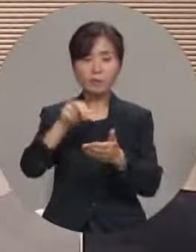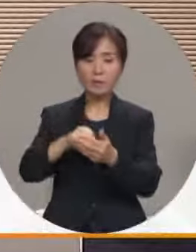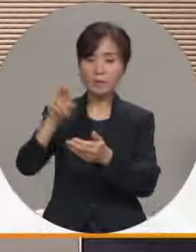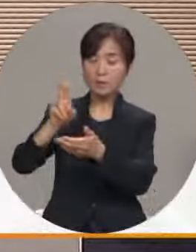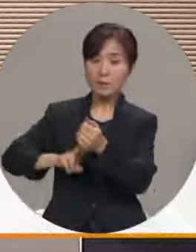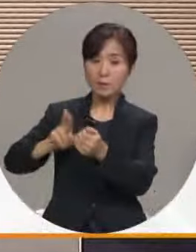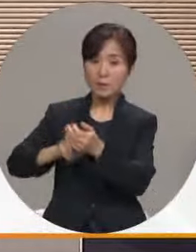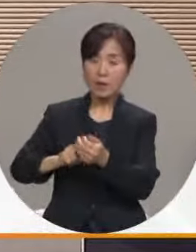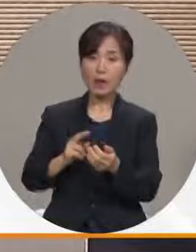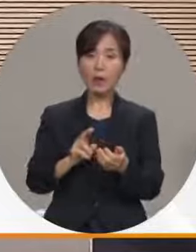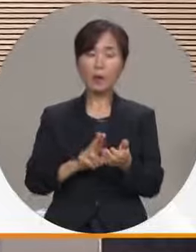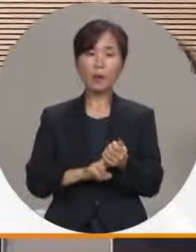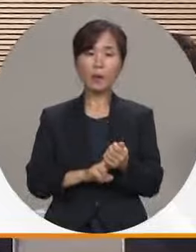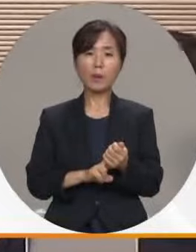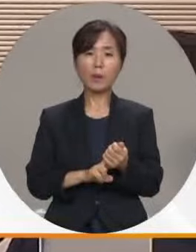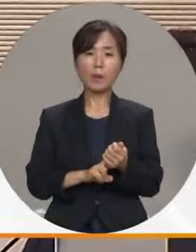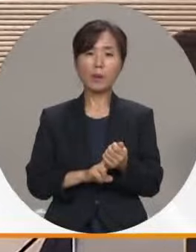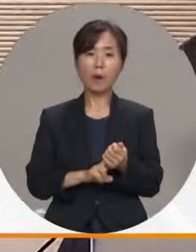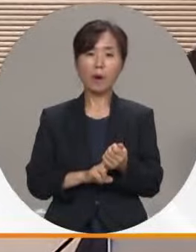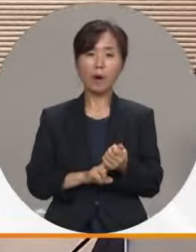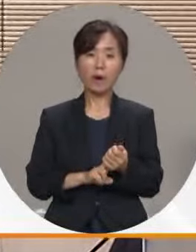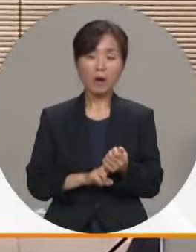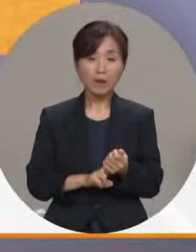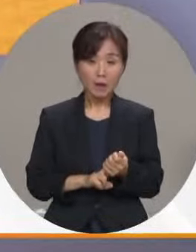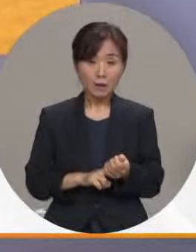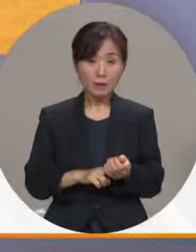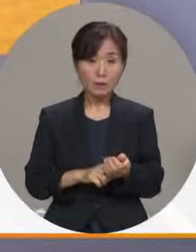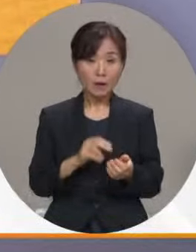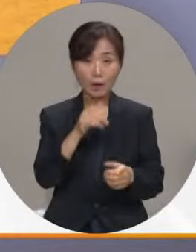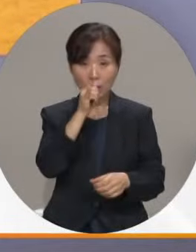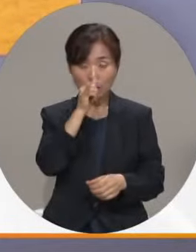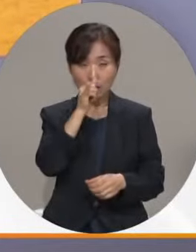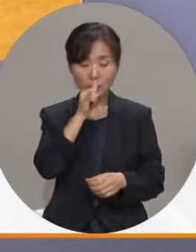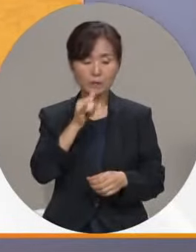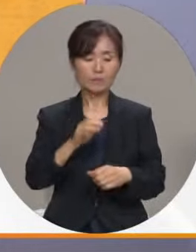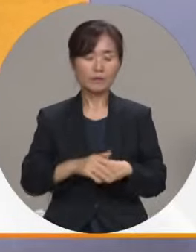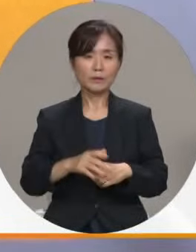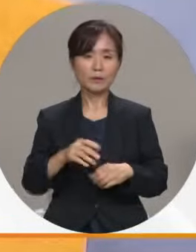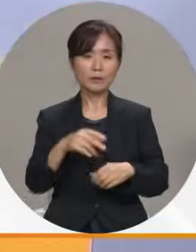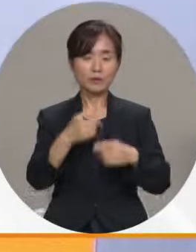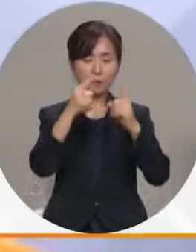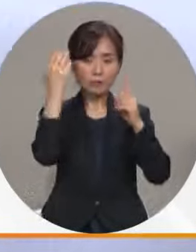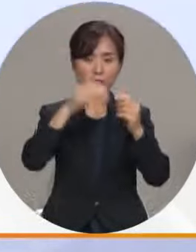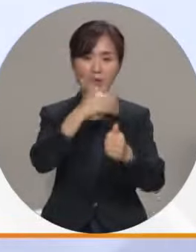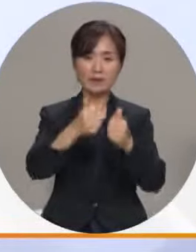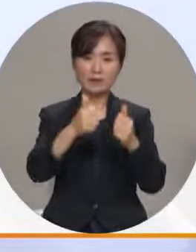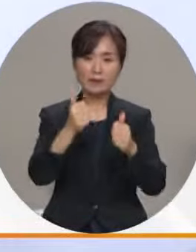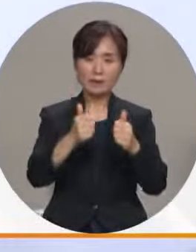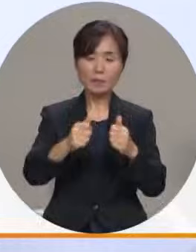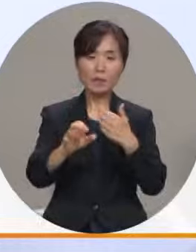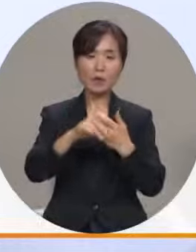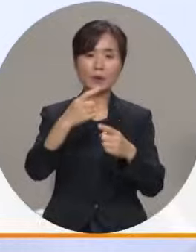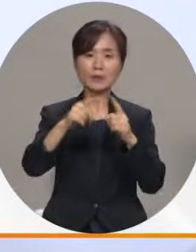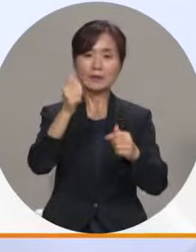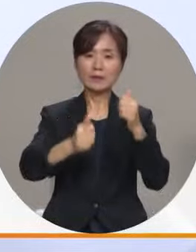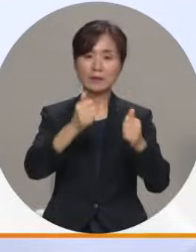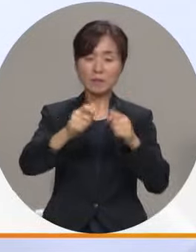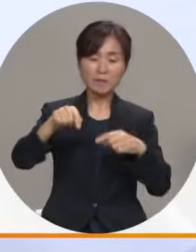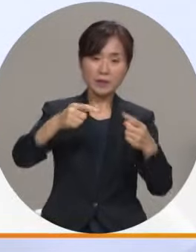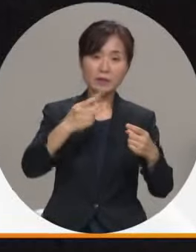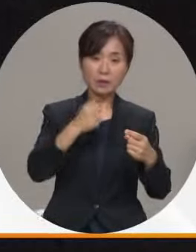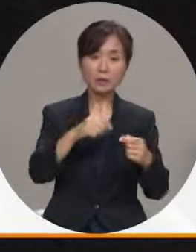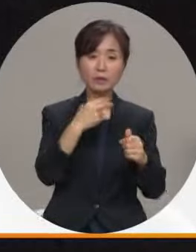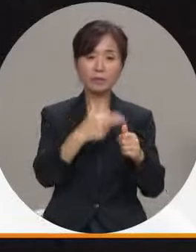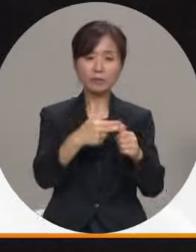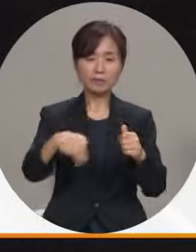문항을 판매한 사실을 숨기고 수능과 모의평가 출제에 참여한 교사 4명을 수능 업무방의 혐의로 즉시 고소하기로